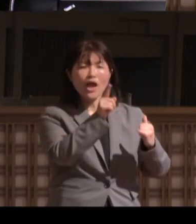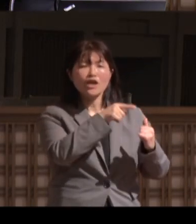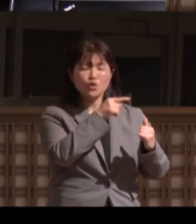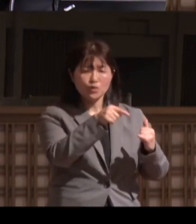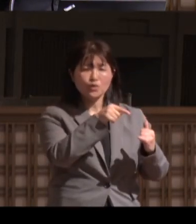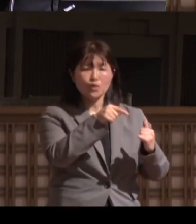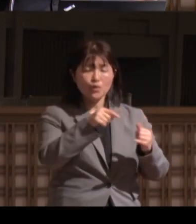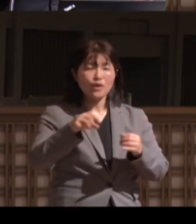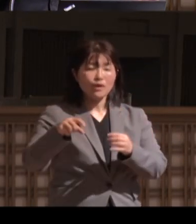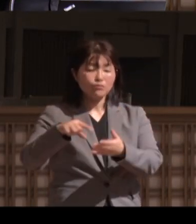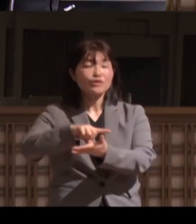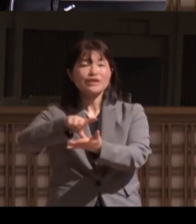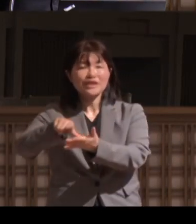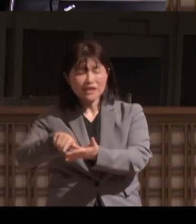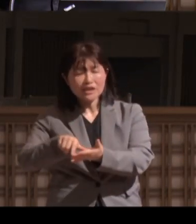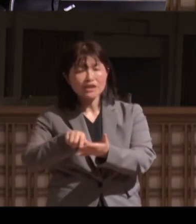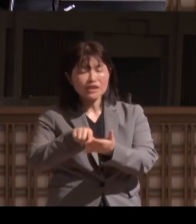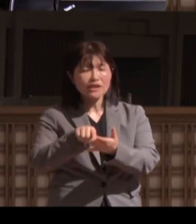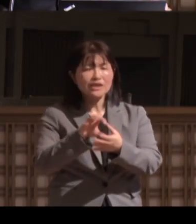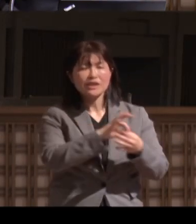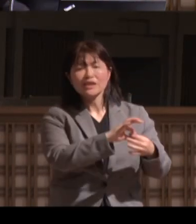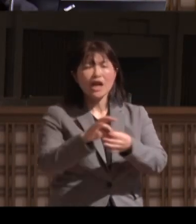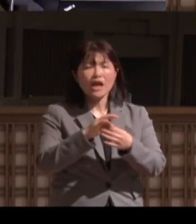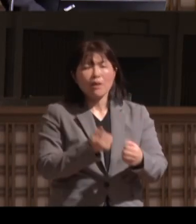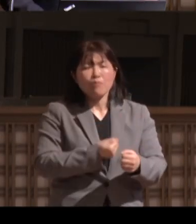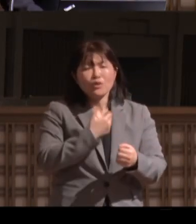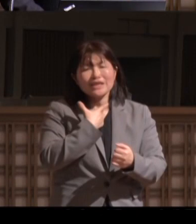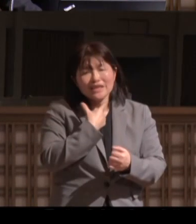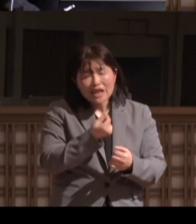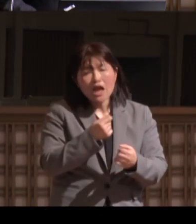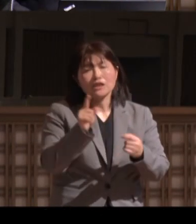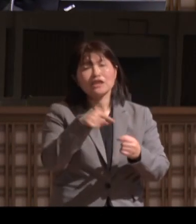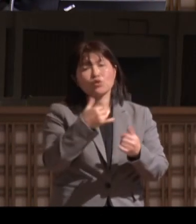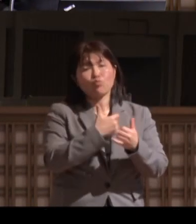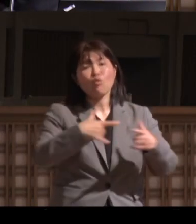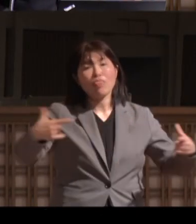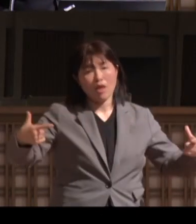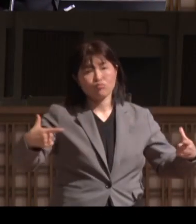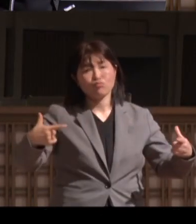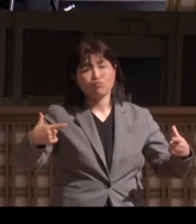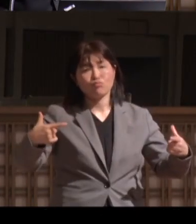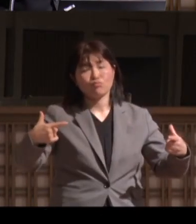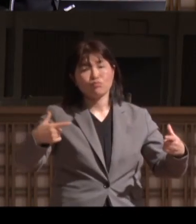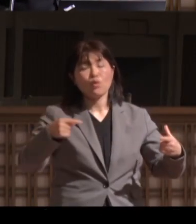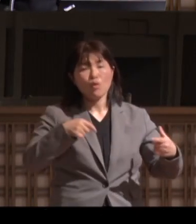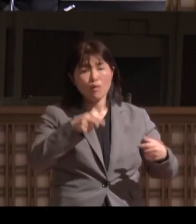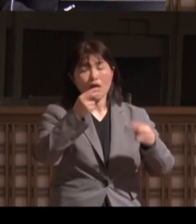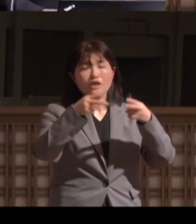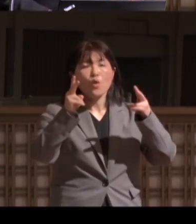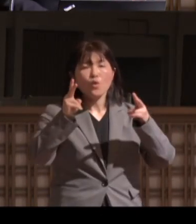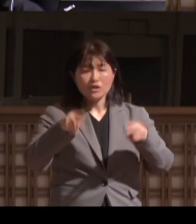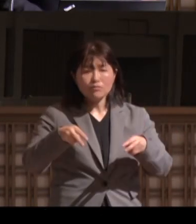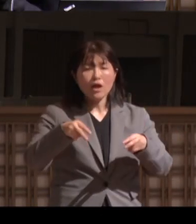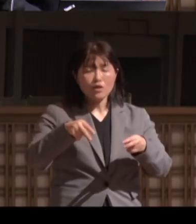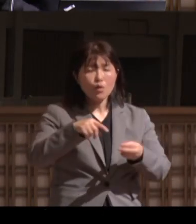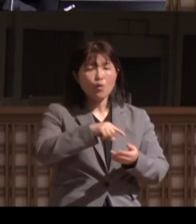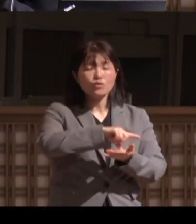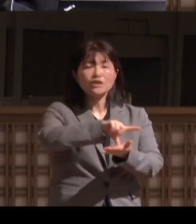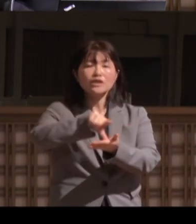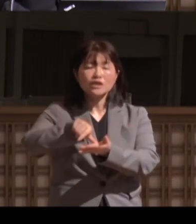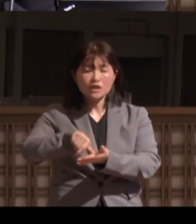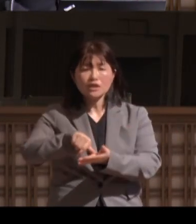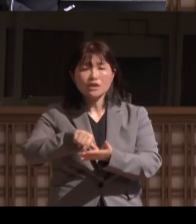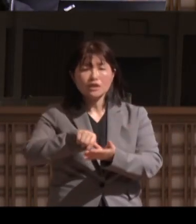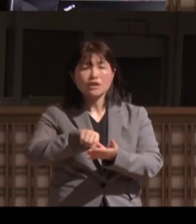に地域に関わりたいそういう関係を持ちたい人が増えてるそれは広島のどの地区であって